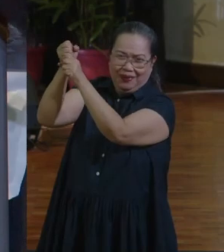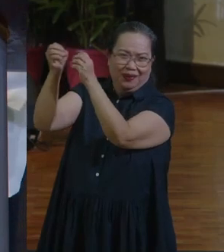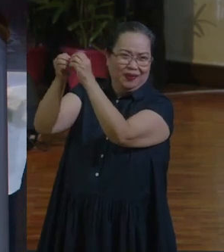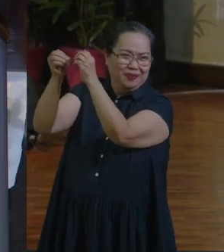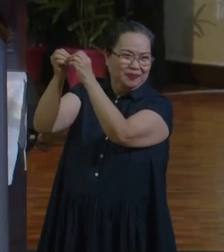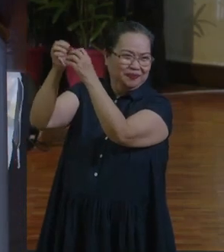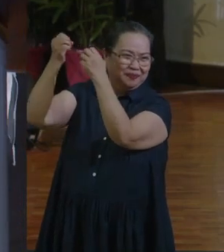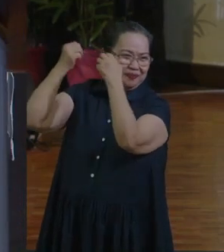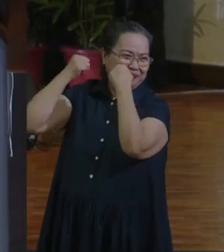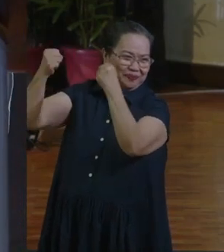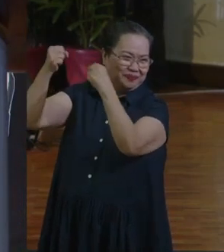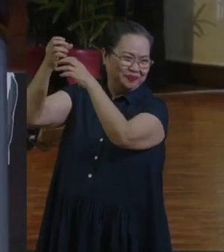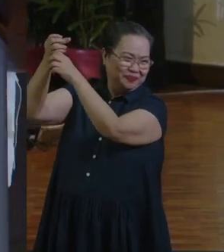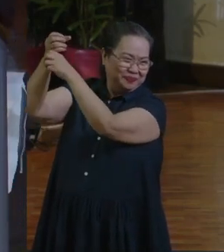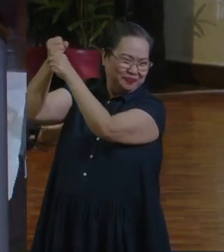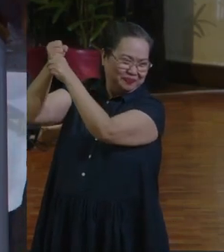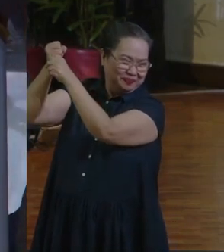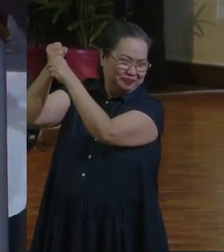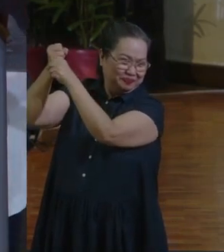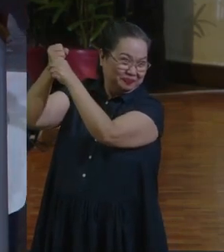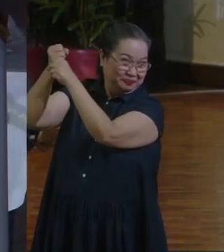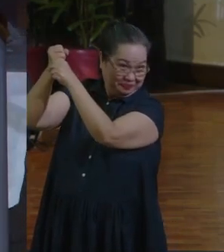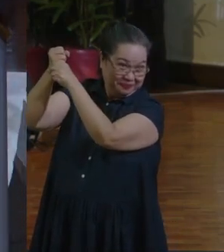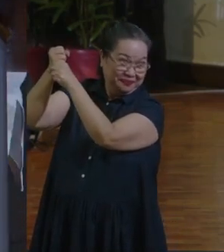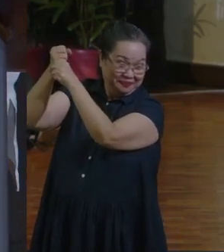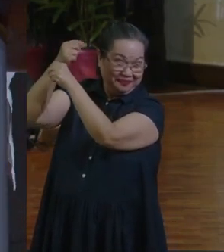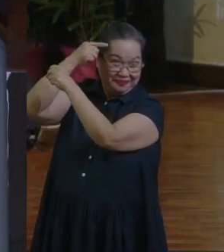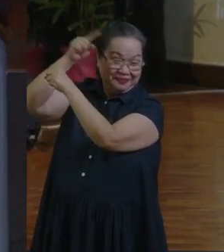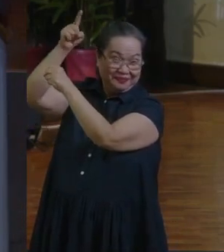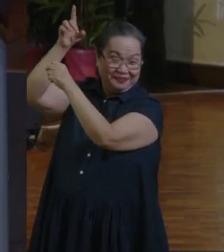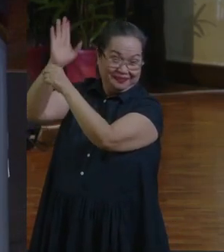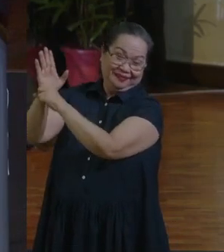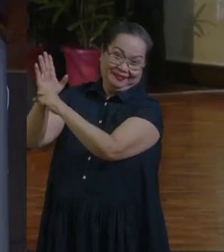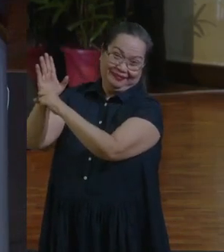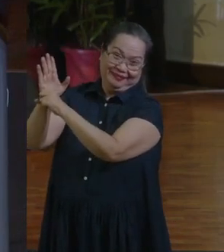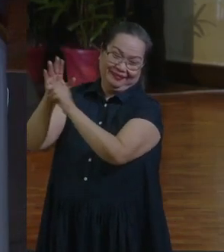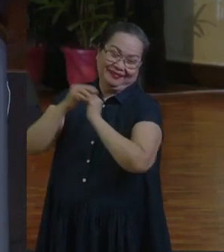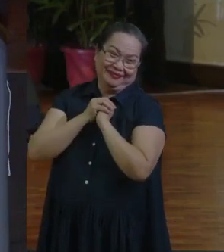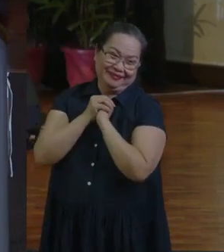Yan po ang kanyang assurance sa lahat ng mga nag-aalinlangan.